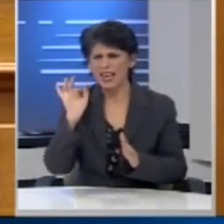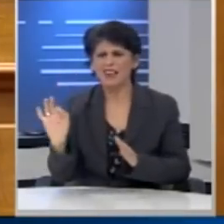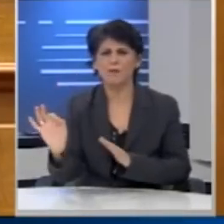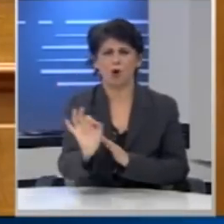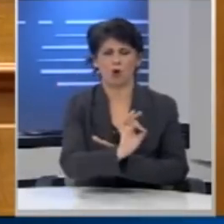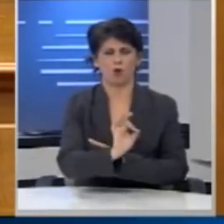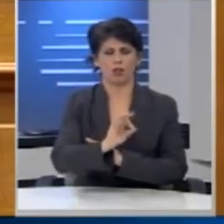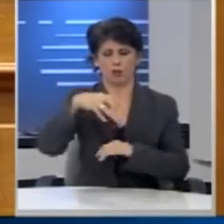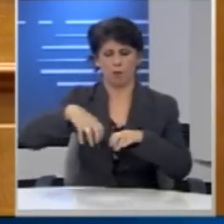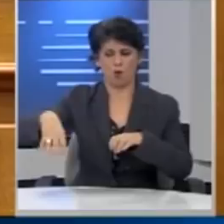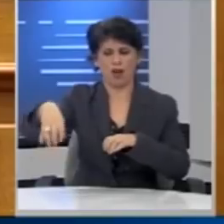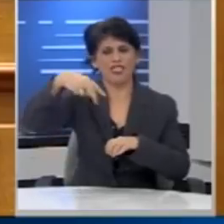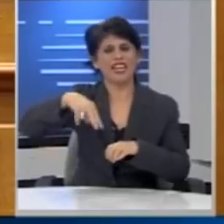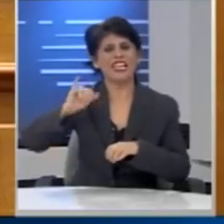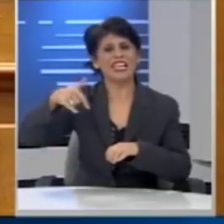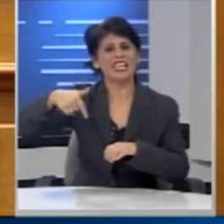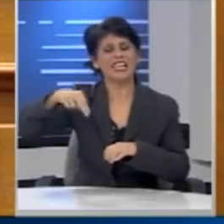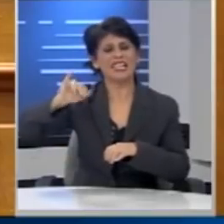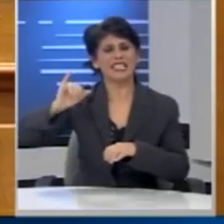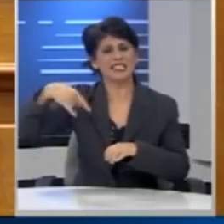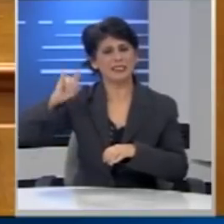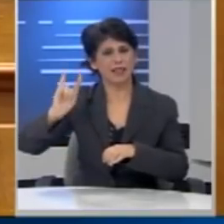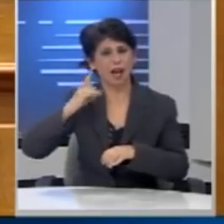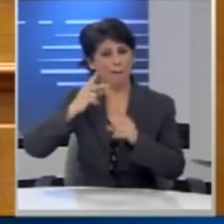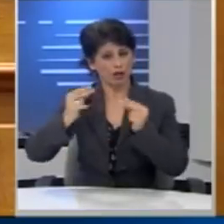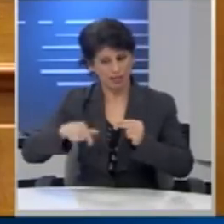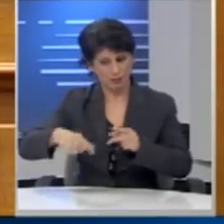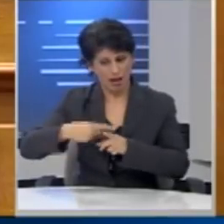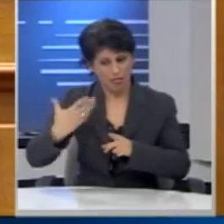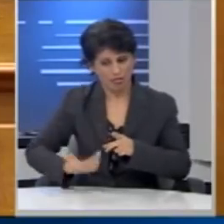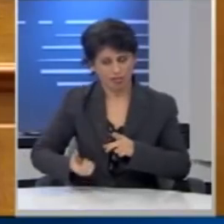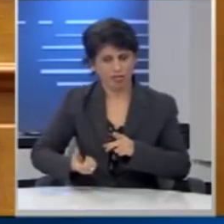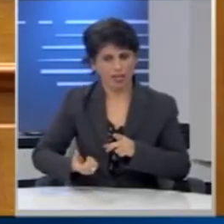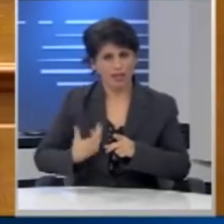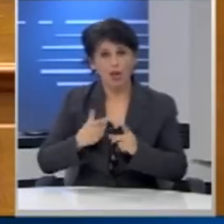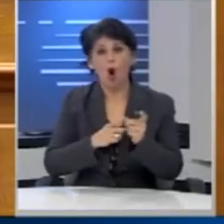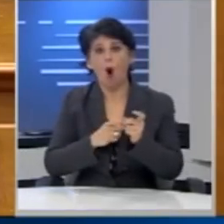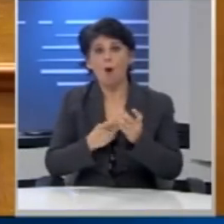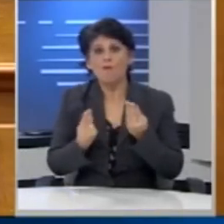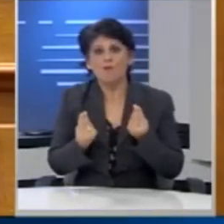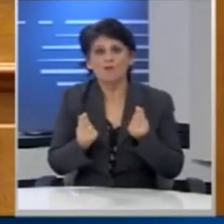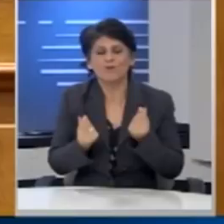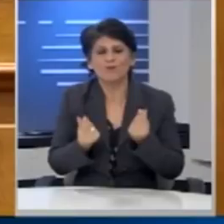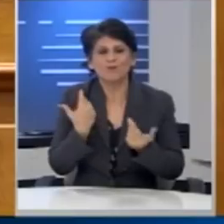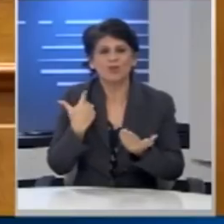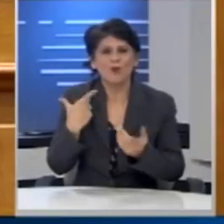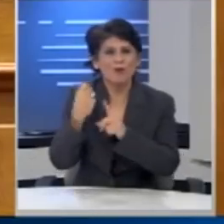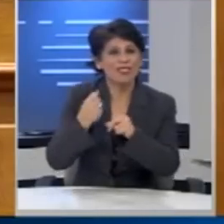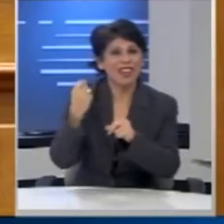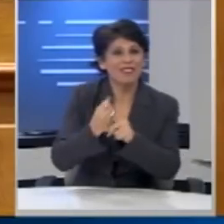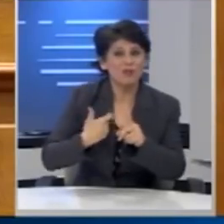Έτσι θα έχουμε στην φαρέτρα μας ένα πολύ ισχυρό όπλο για να